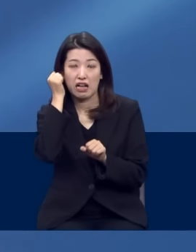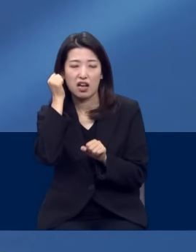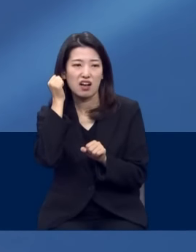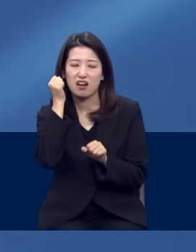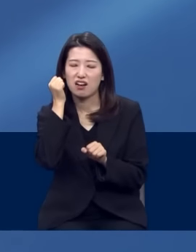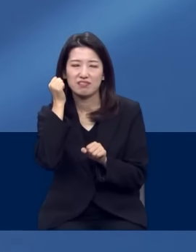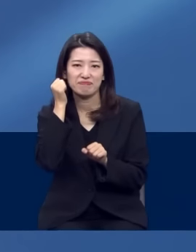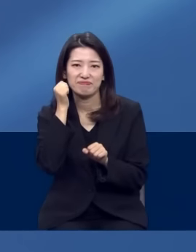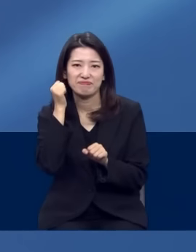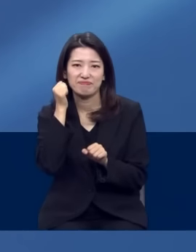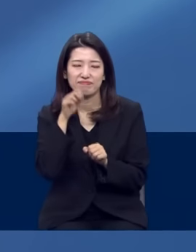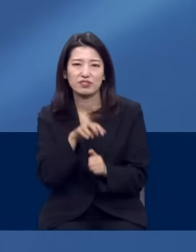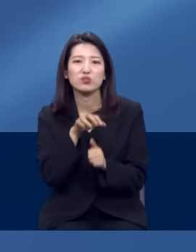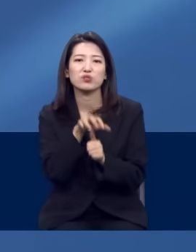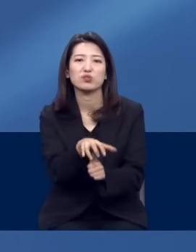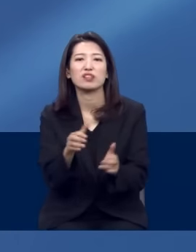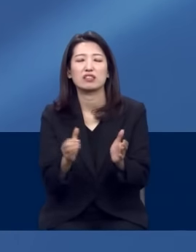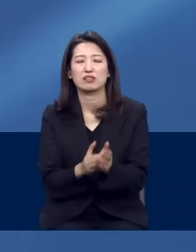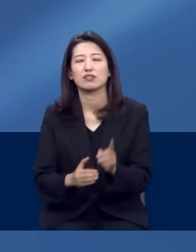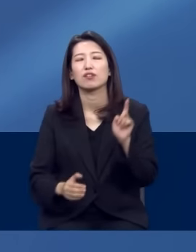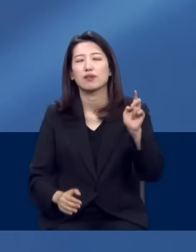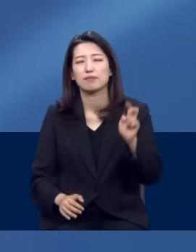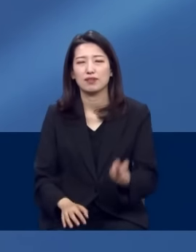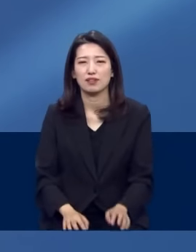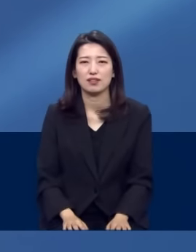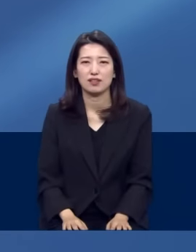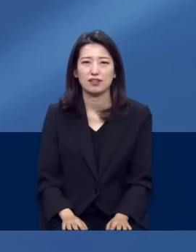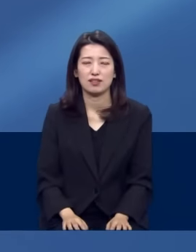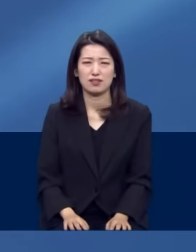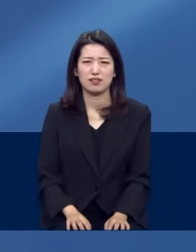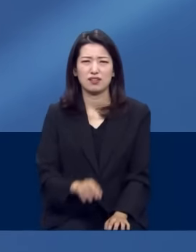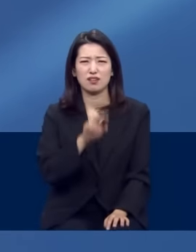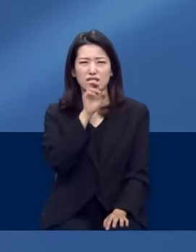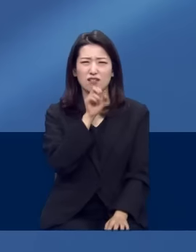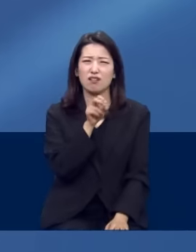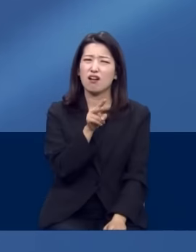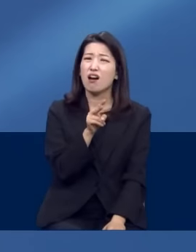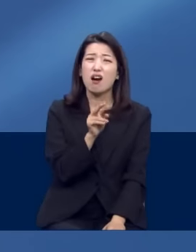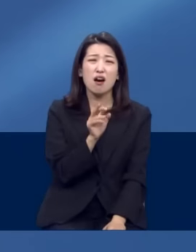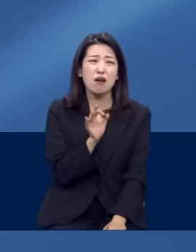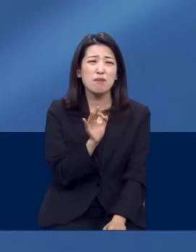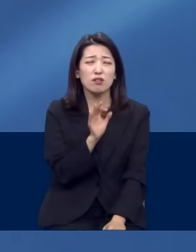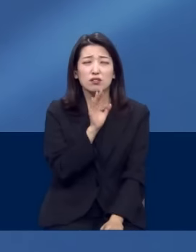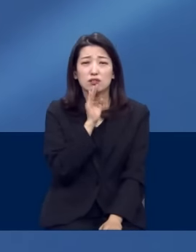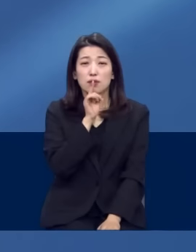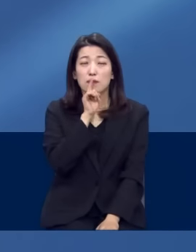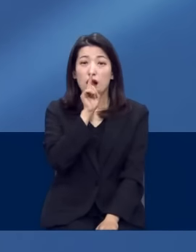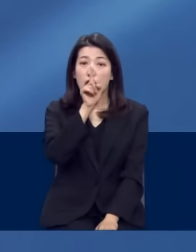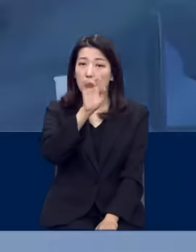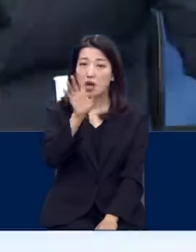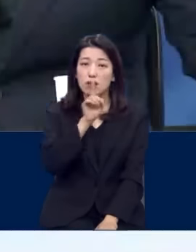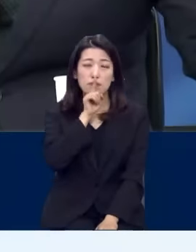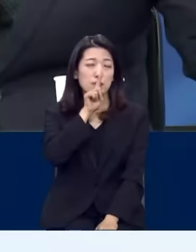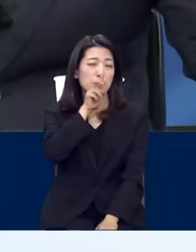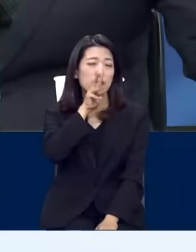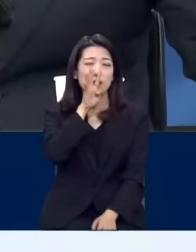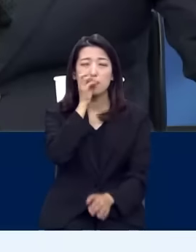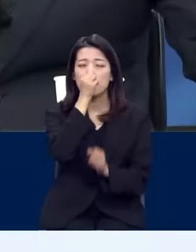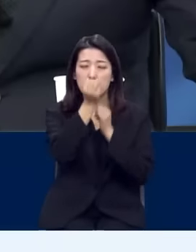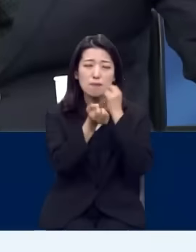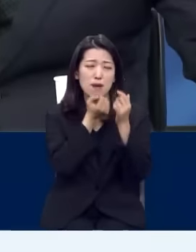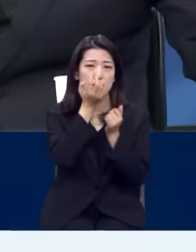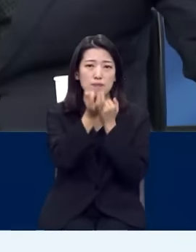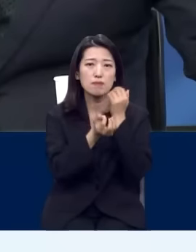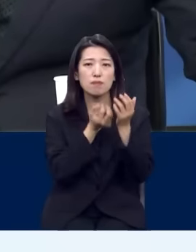구속됐으며 씨가 무수한 발언을 쏟아내고 있어요 정말 뭐 엄청난 언론에 언론도 다녀서 얘기도 무지무지하게 많이 하고 하고 있고